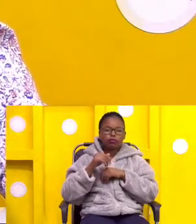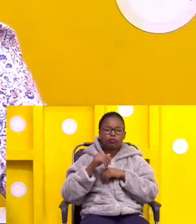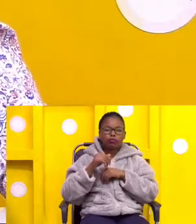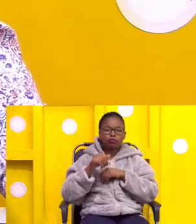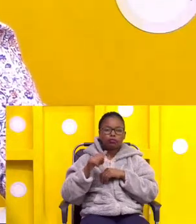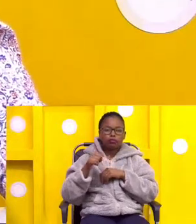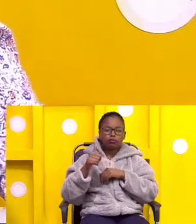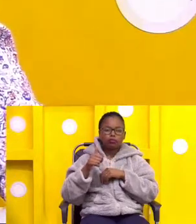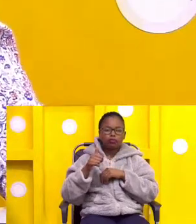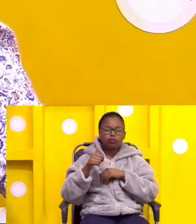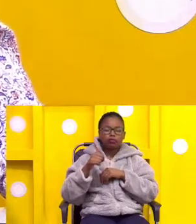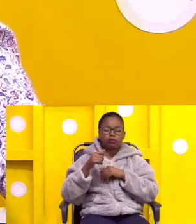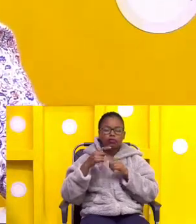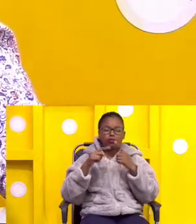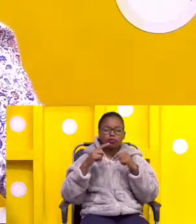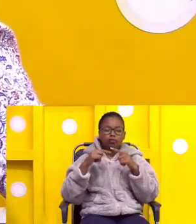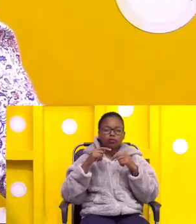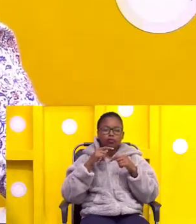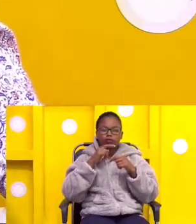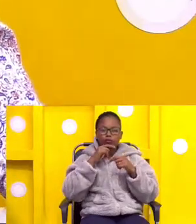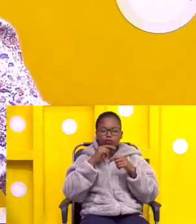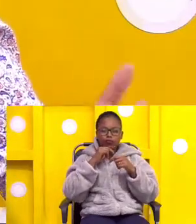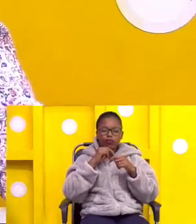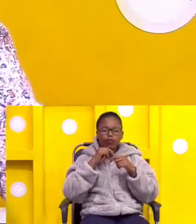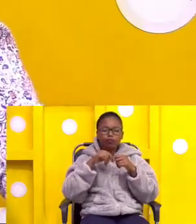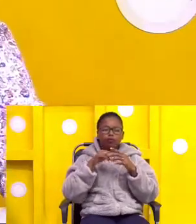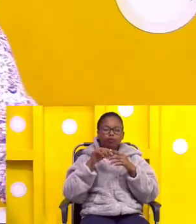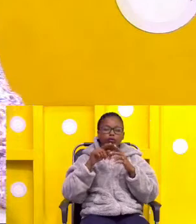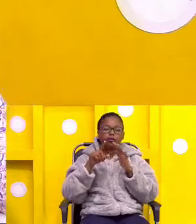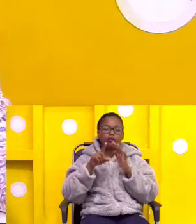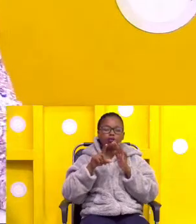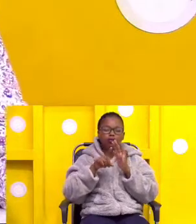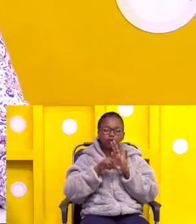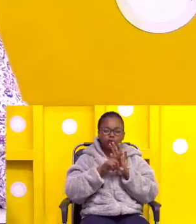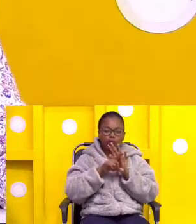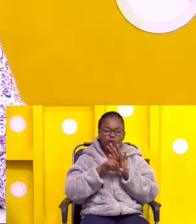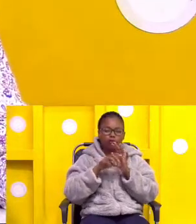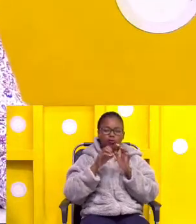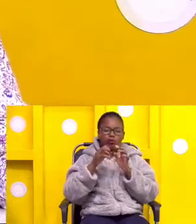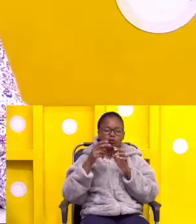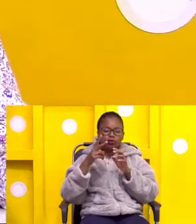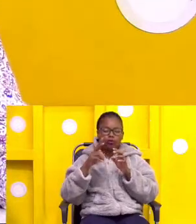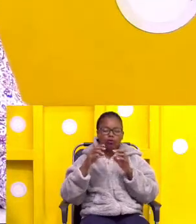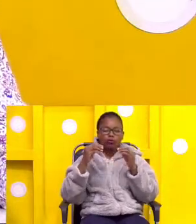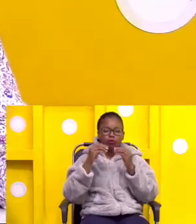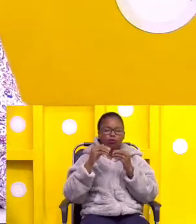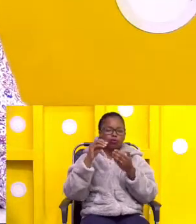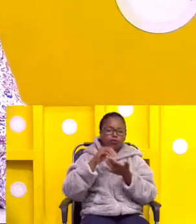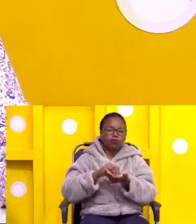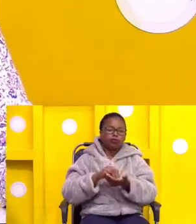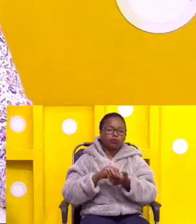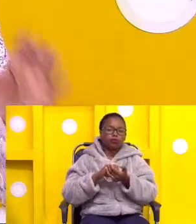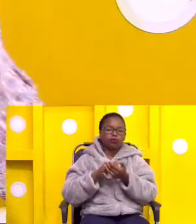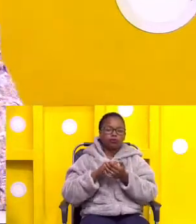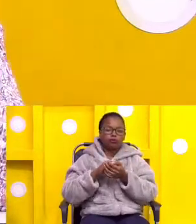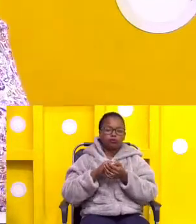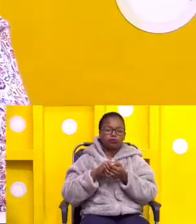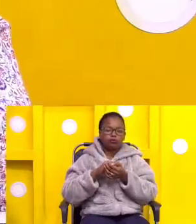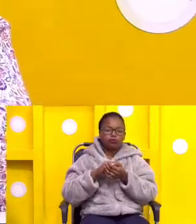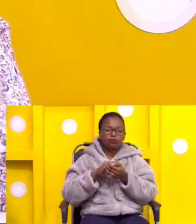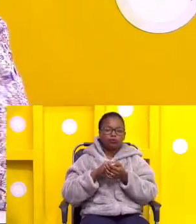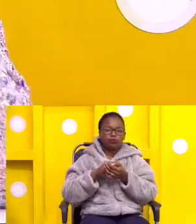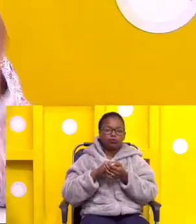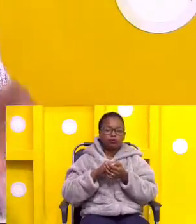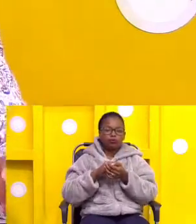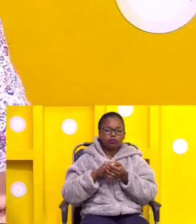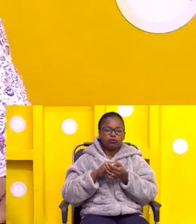brother ifadha inlo wa wakeli. Tuwe toga na kuwe. tukera naga isio kimi